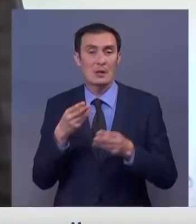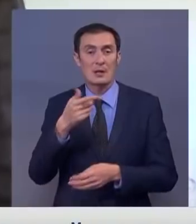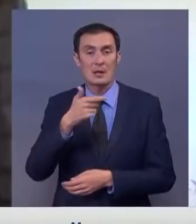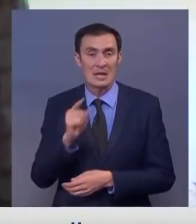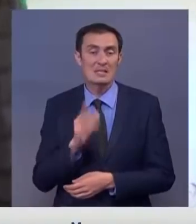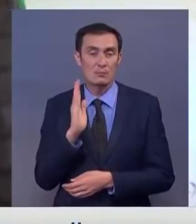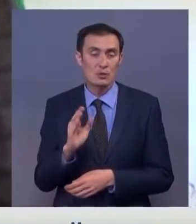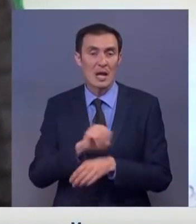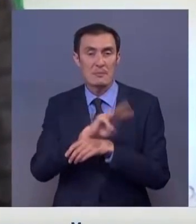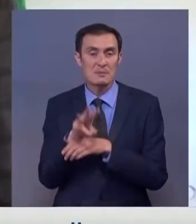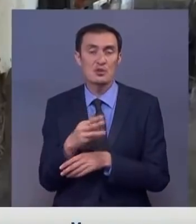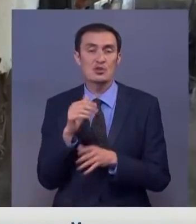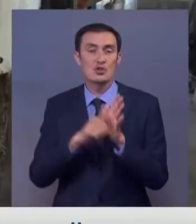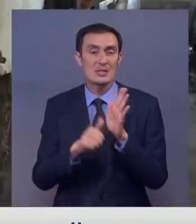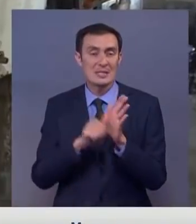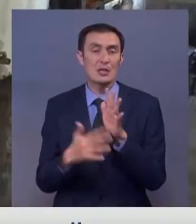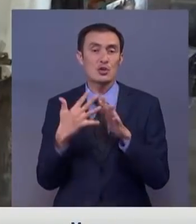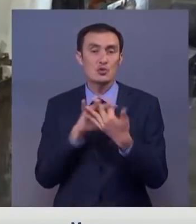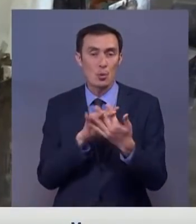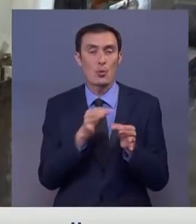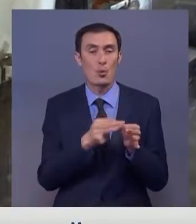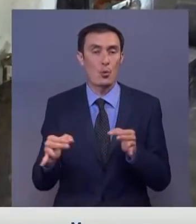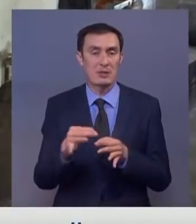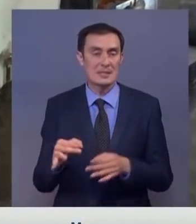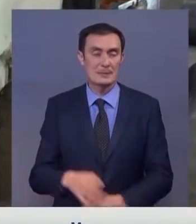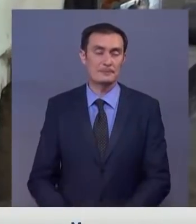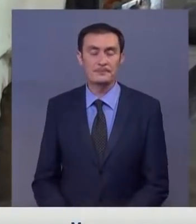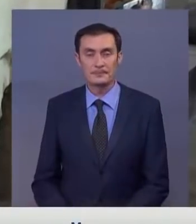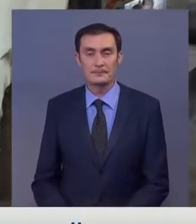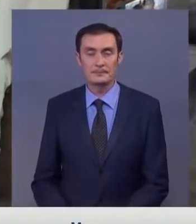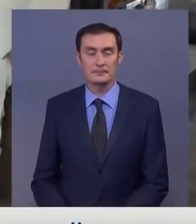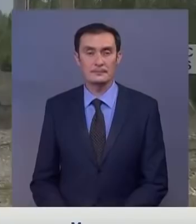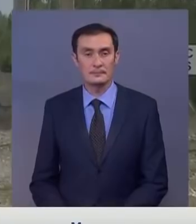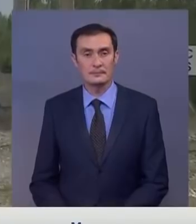будут обеспечены еще 60 сел области. Асия Мутешева, Берег